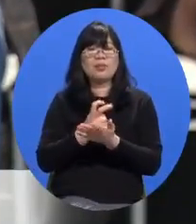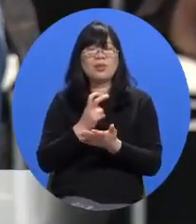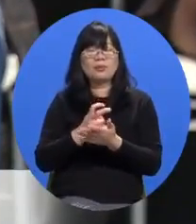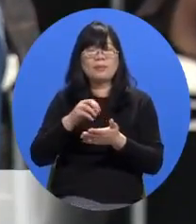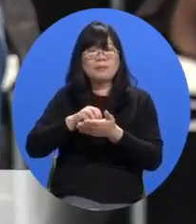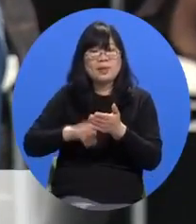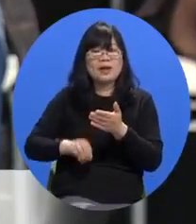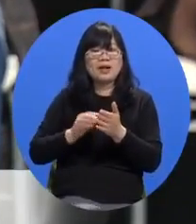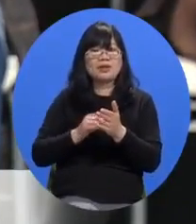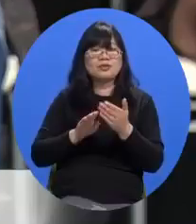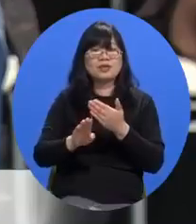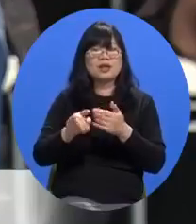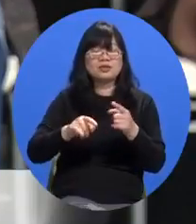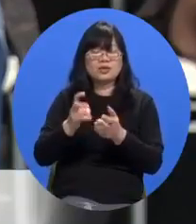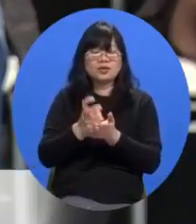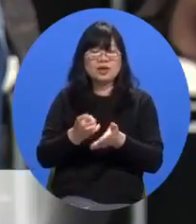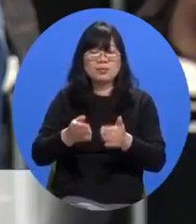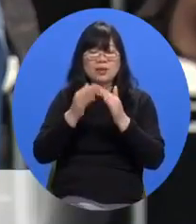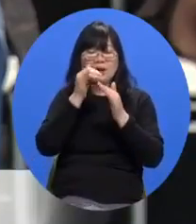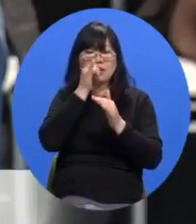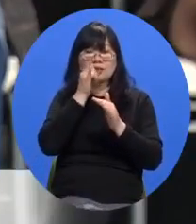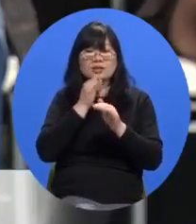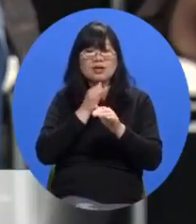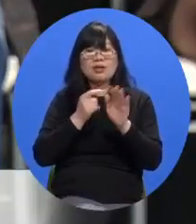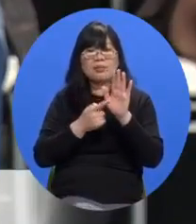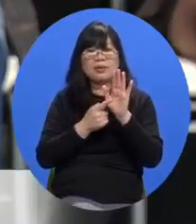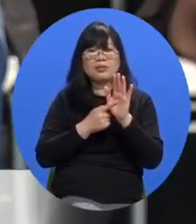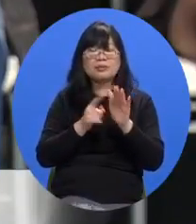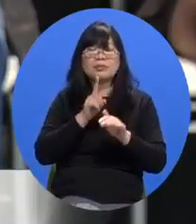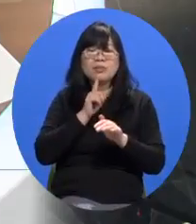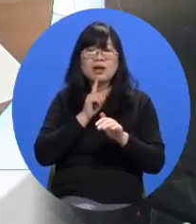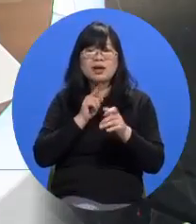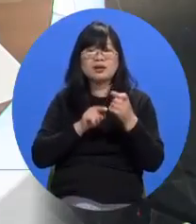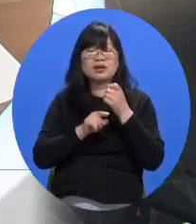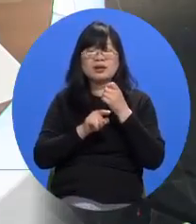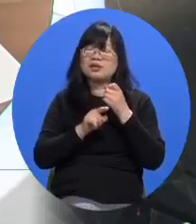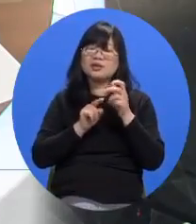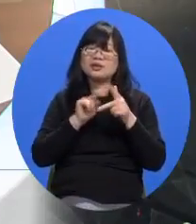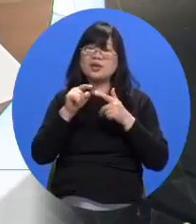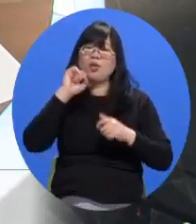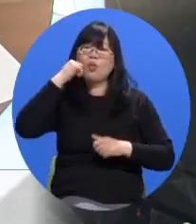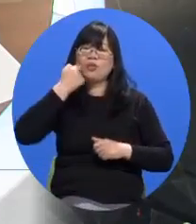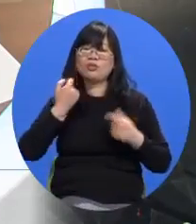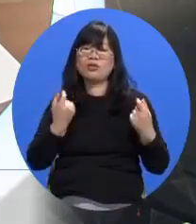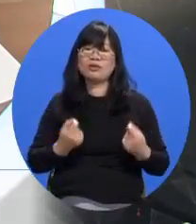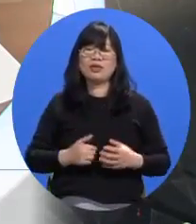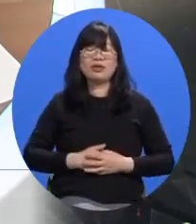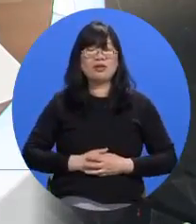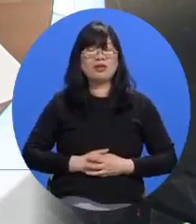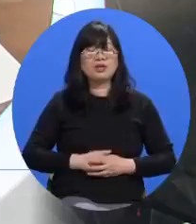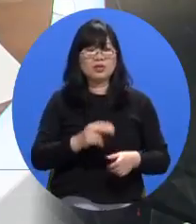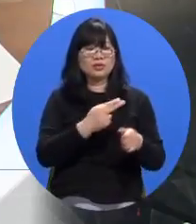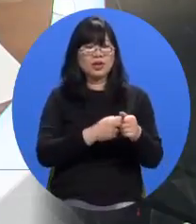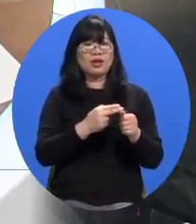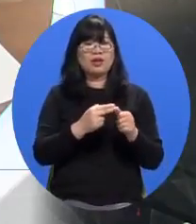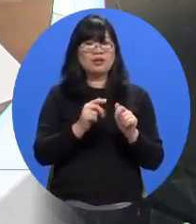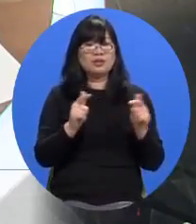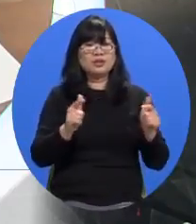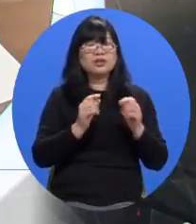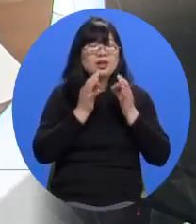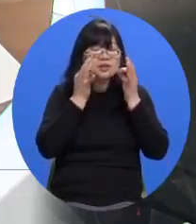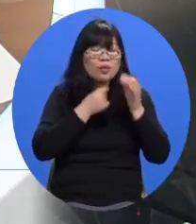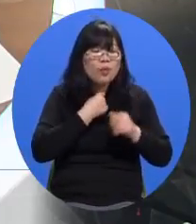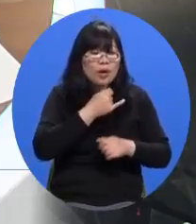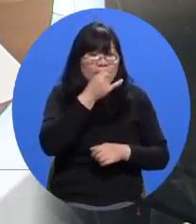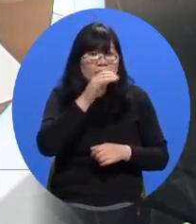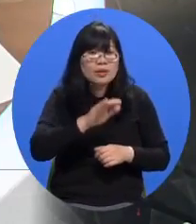빼고 이런 정책을 발표하는 것은 이해를 할 수가 없습니다. 김혜경 교수님, 이렇게 교사들이 간절히 원하는데